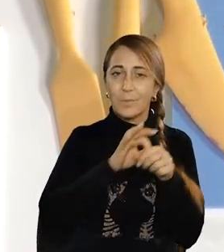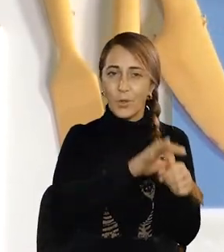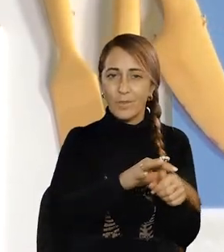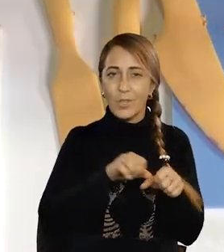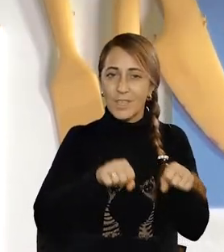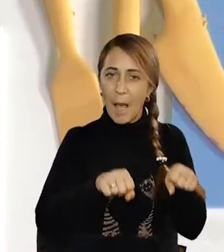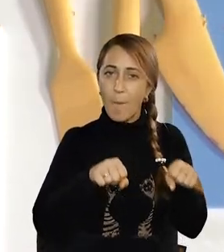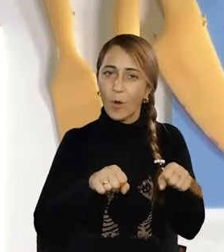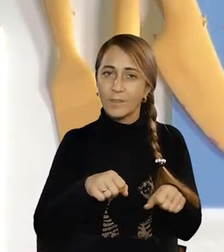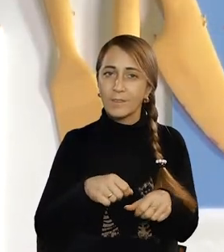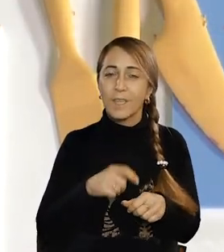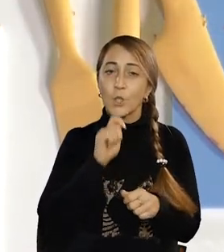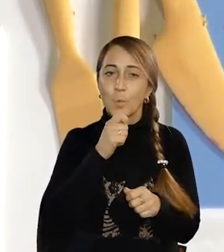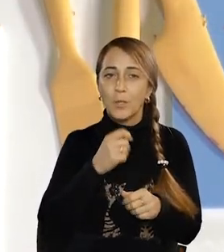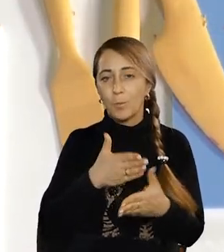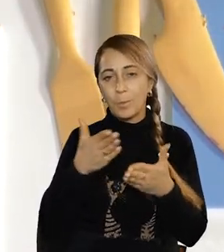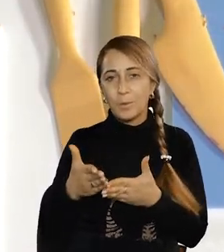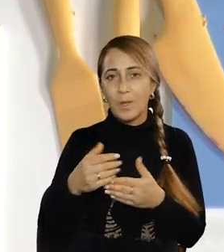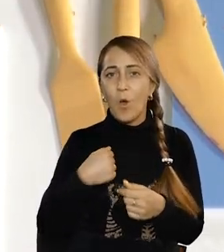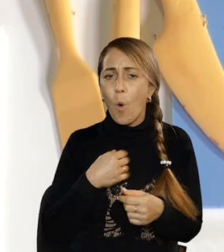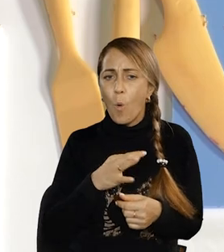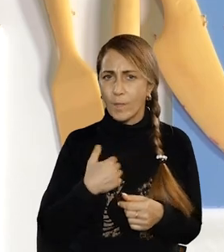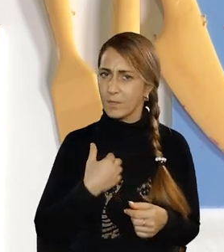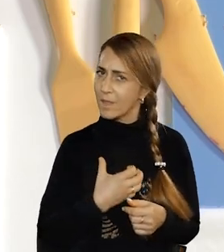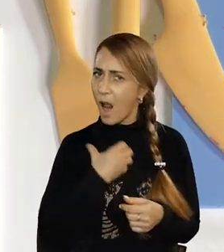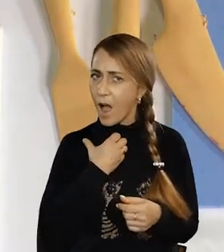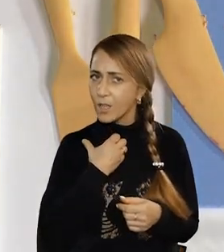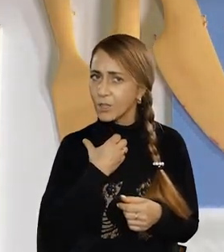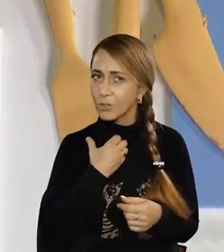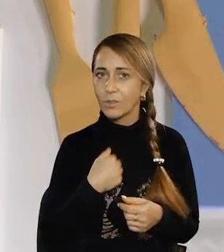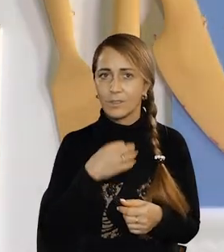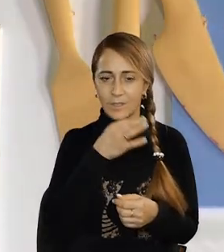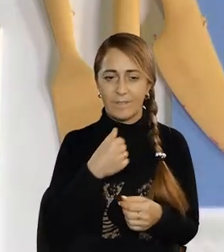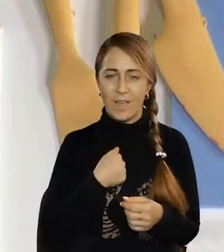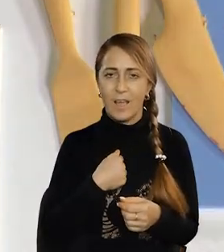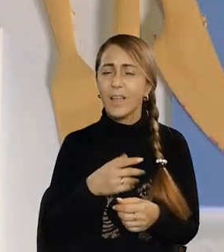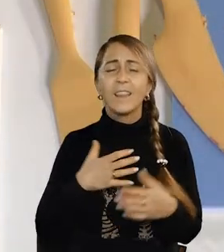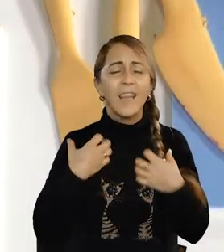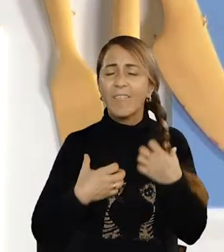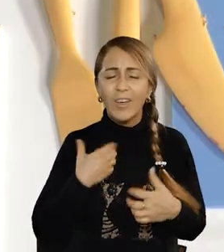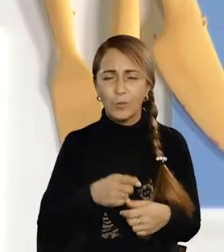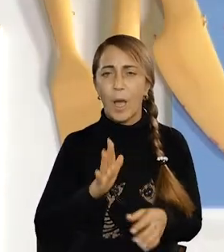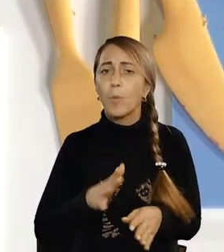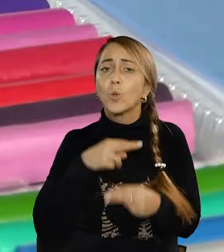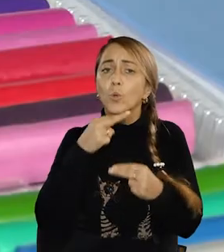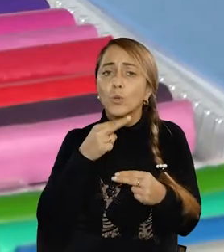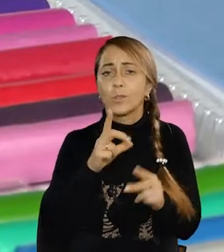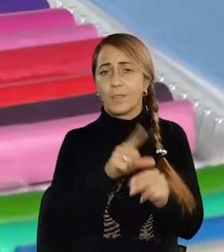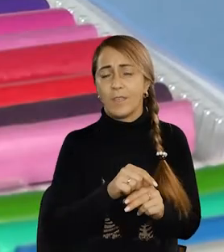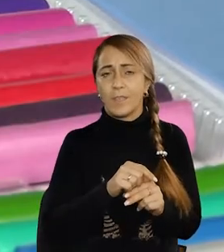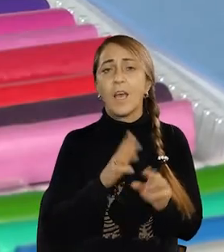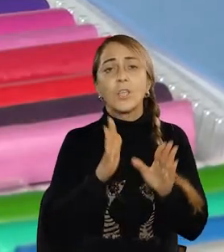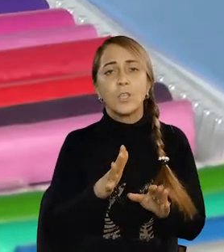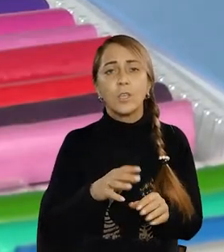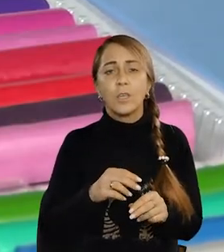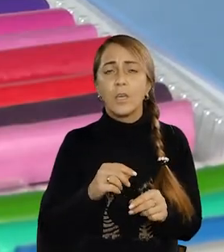зупинки», – рішуче сказав чупа-чупс. «О, мені страшно», – пролепетав я. «Не хвилюйся, я буду обережно їхати. Тільки